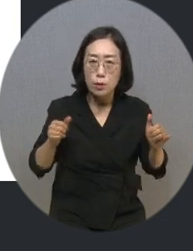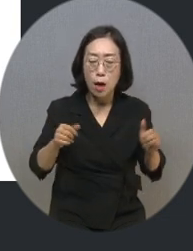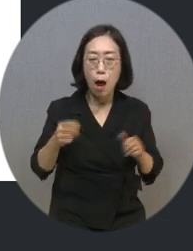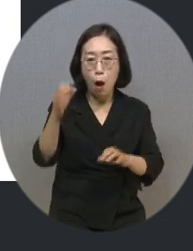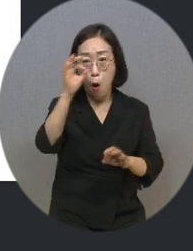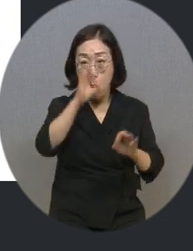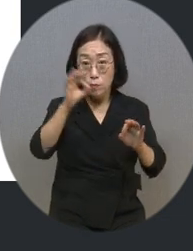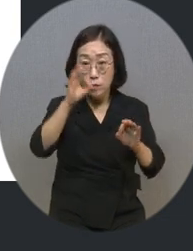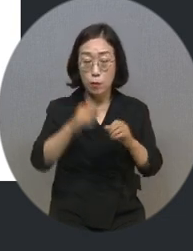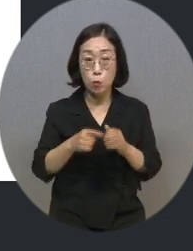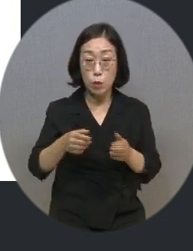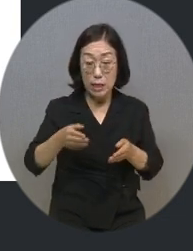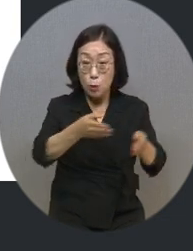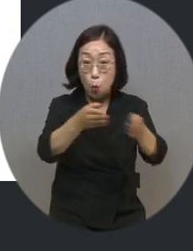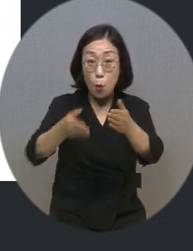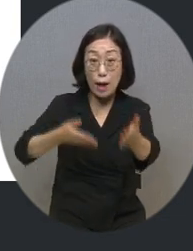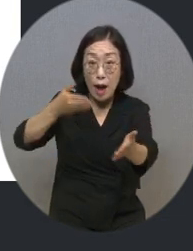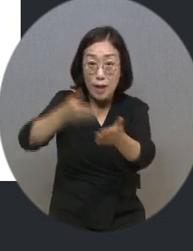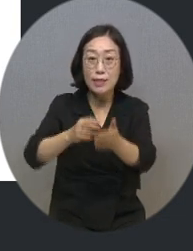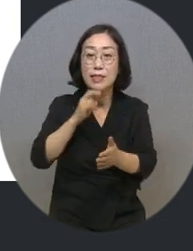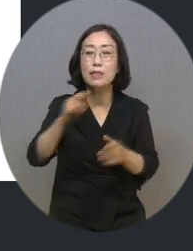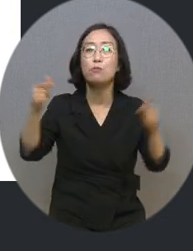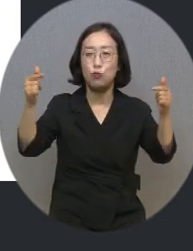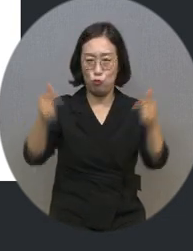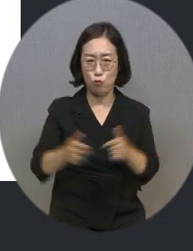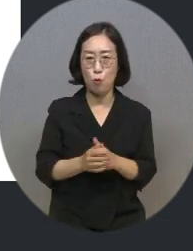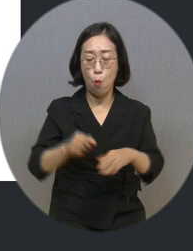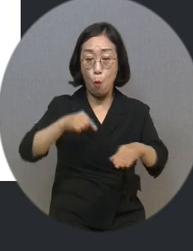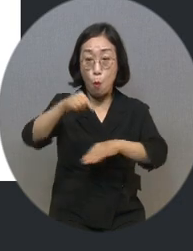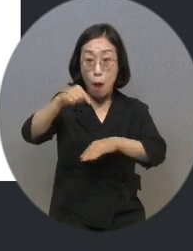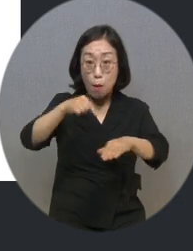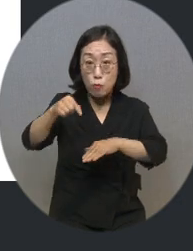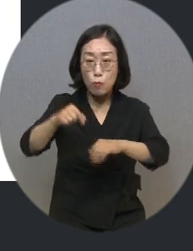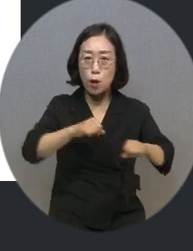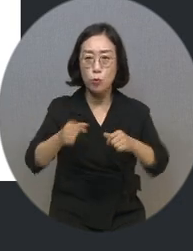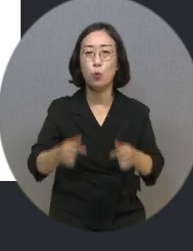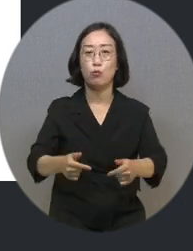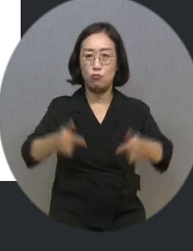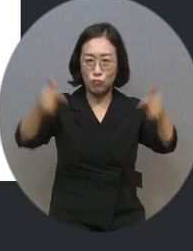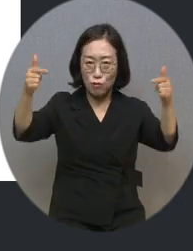20분 감소하였고 외부 활동 빈도도 주 2일